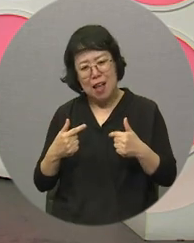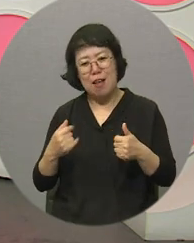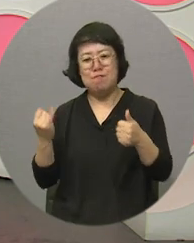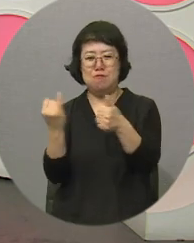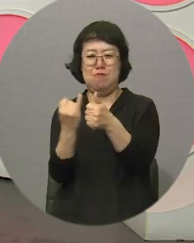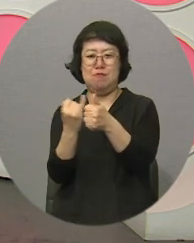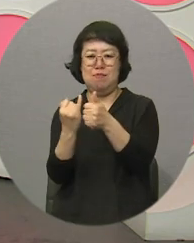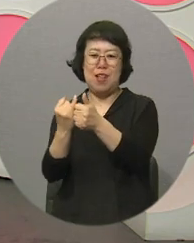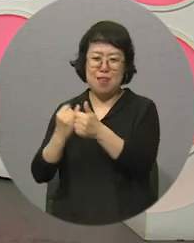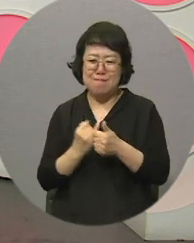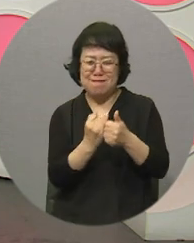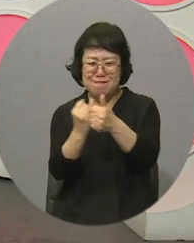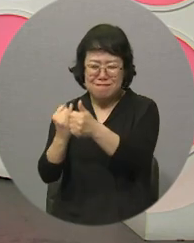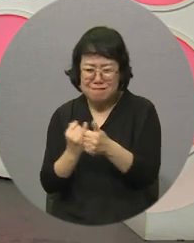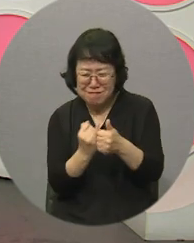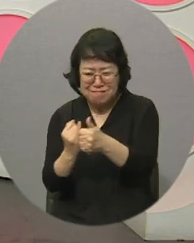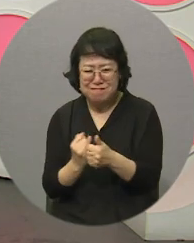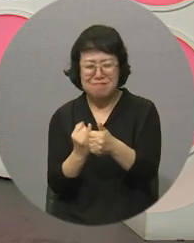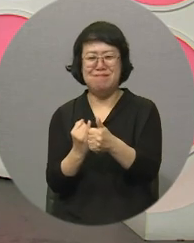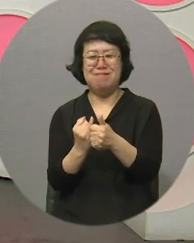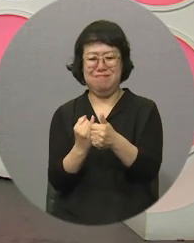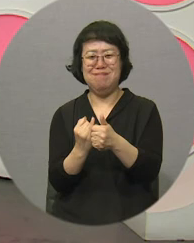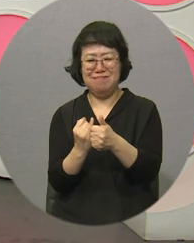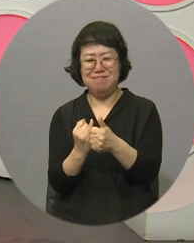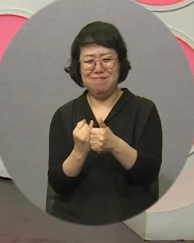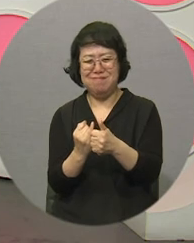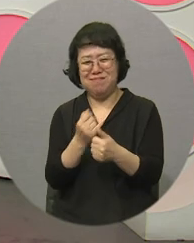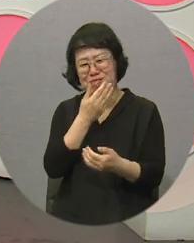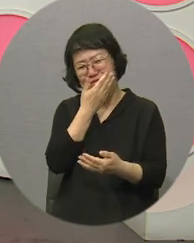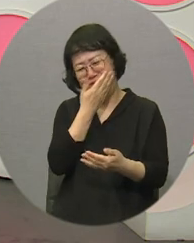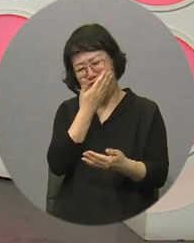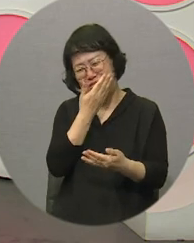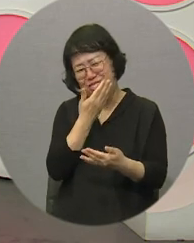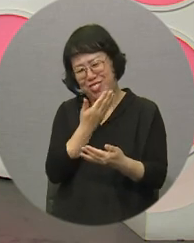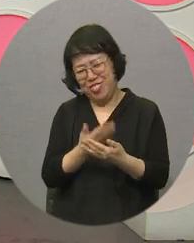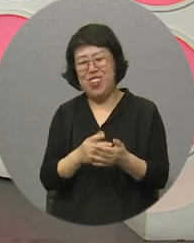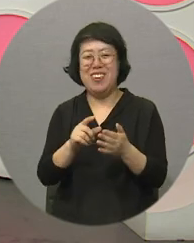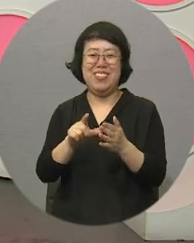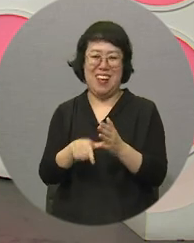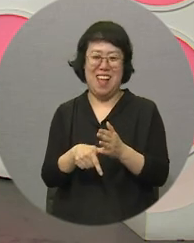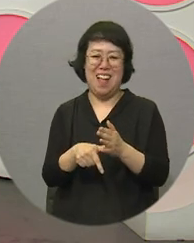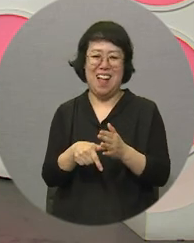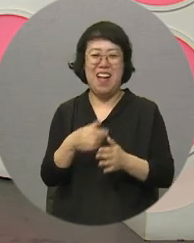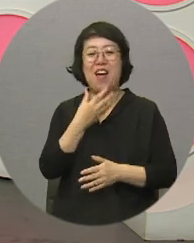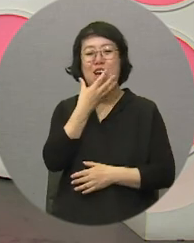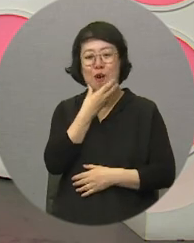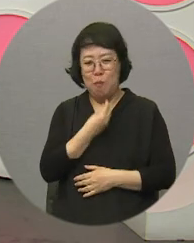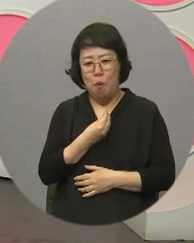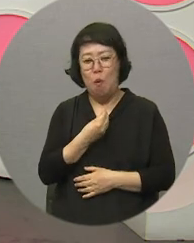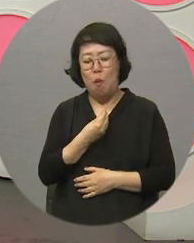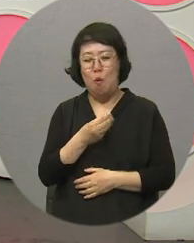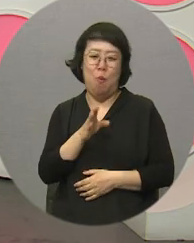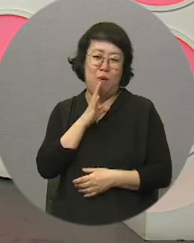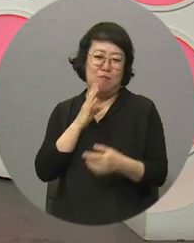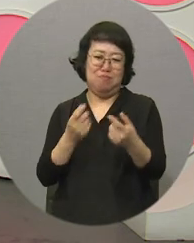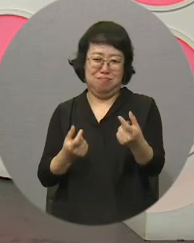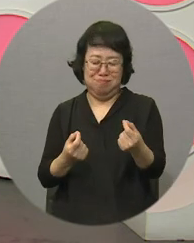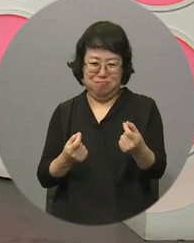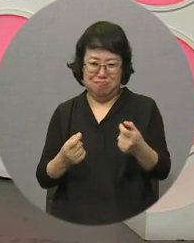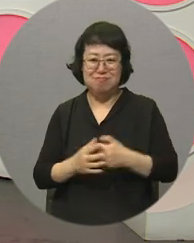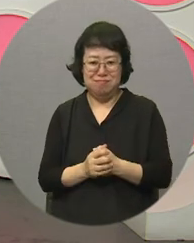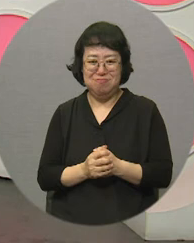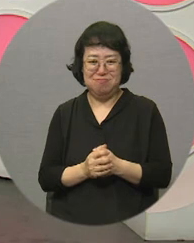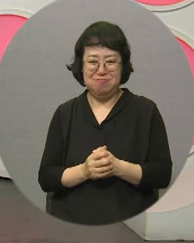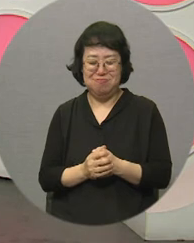날에 맞이해서 각자 그 본인이 사랑하는 그 짝짓기들의 그 소중함을 다시 한번